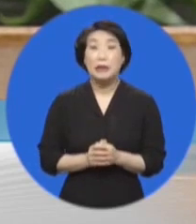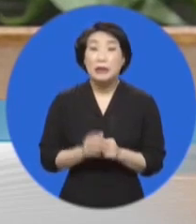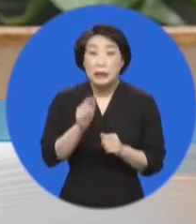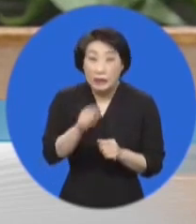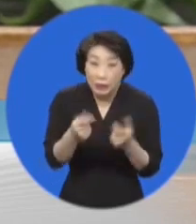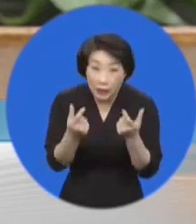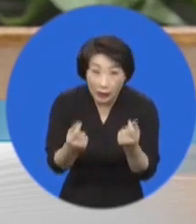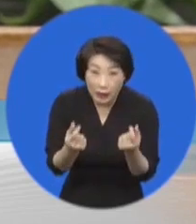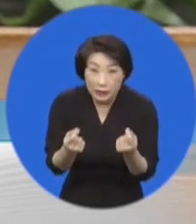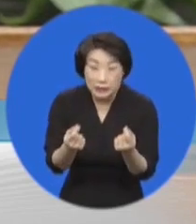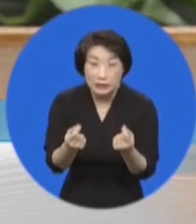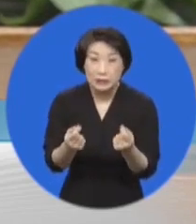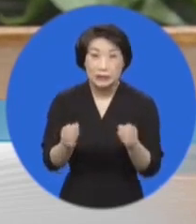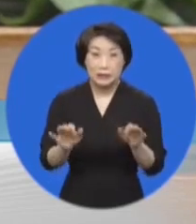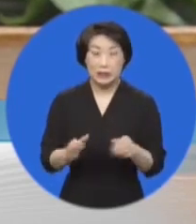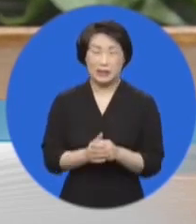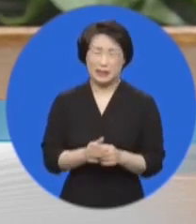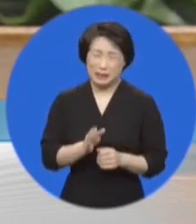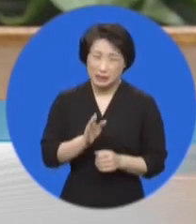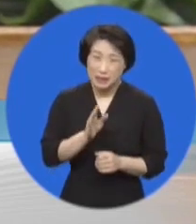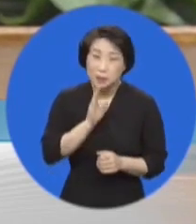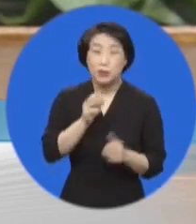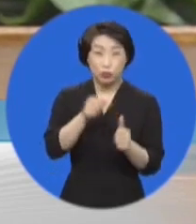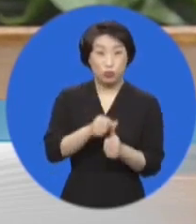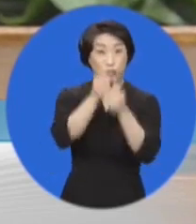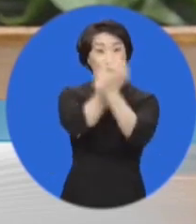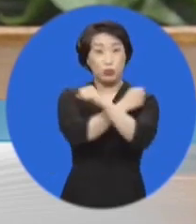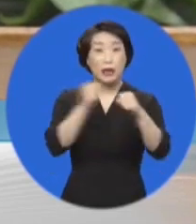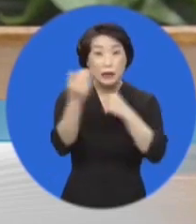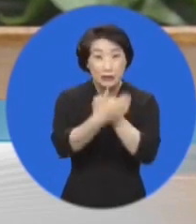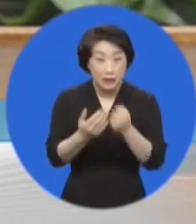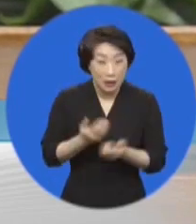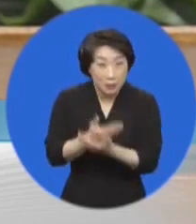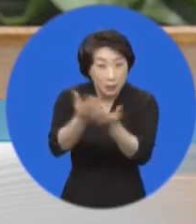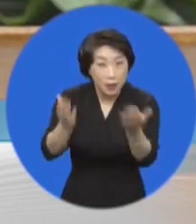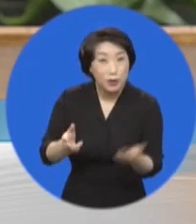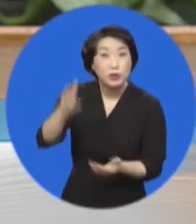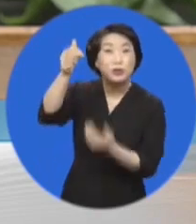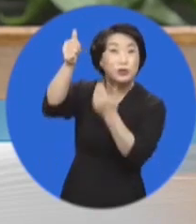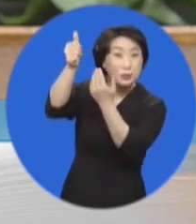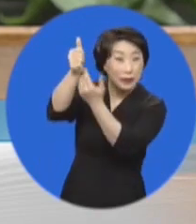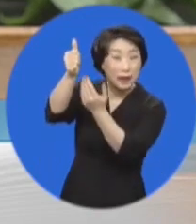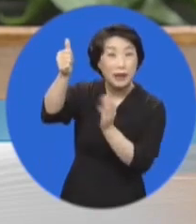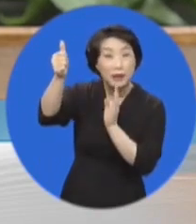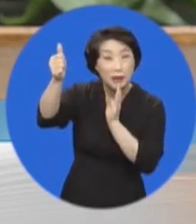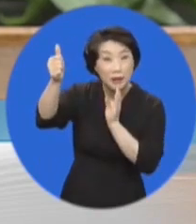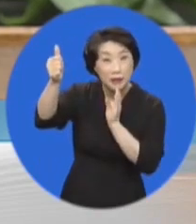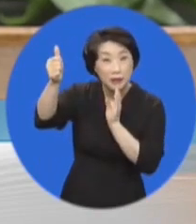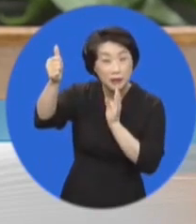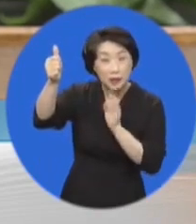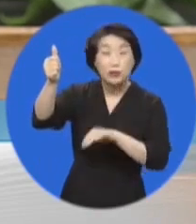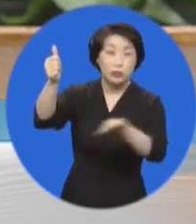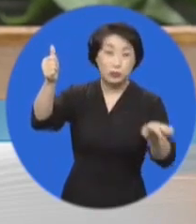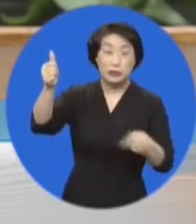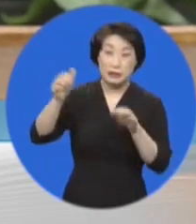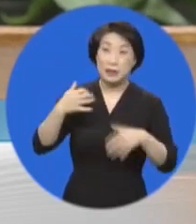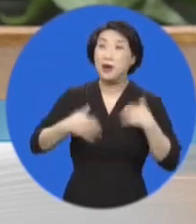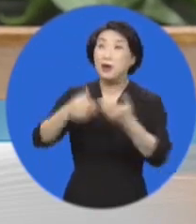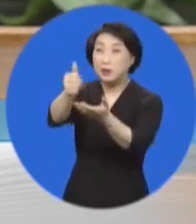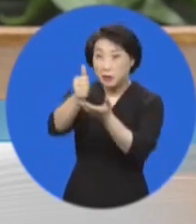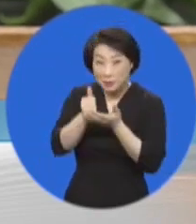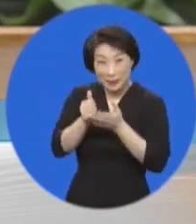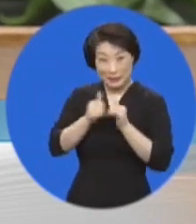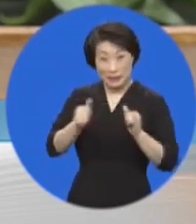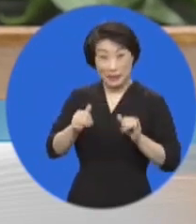이렇게 참으로 구속의 은총을 베푸신 그분을 영접하는